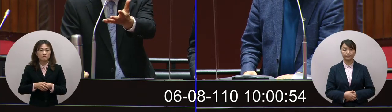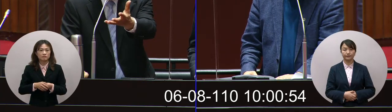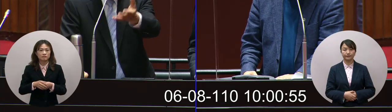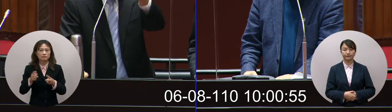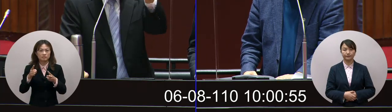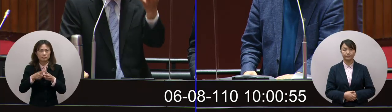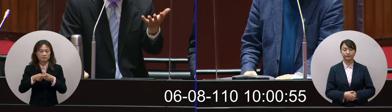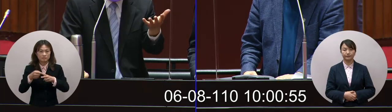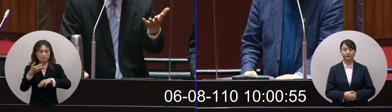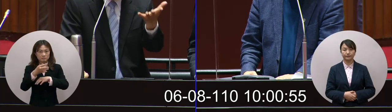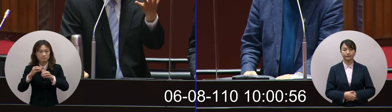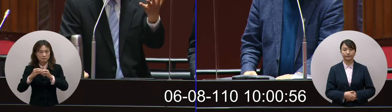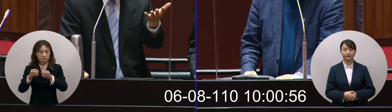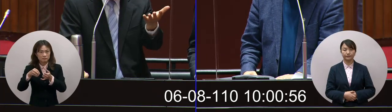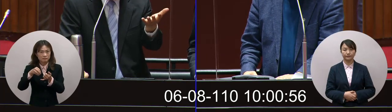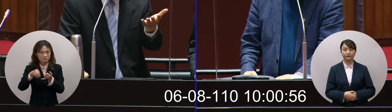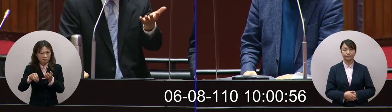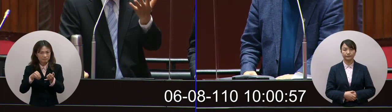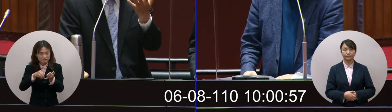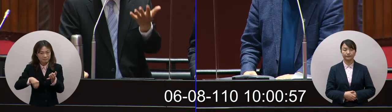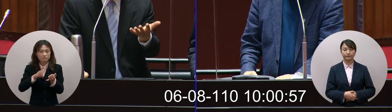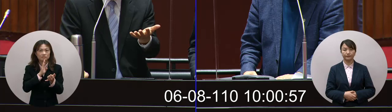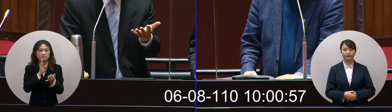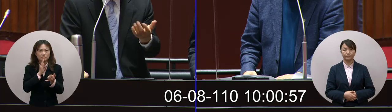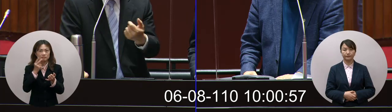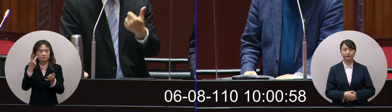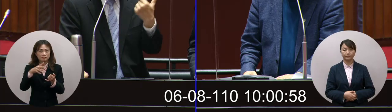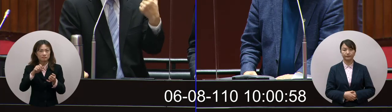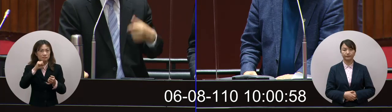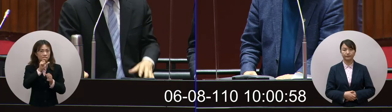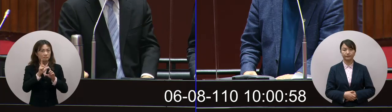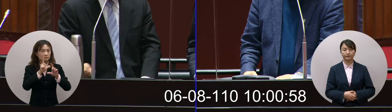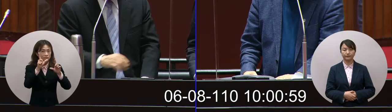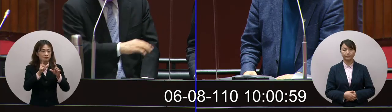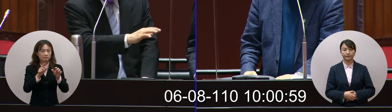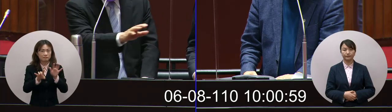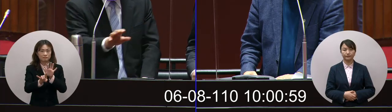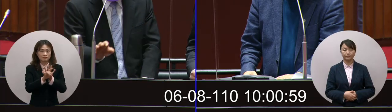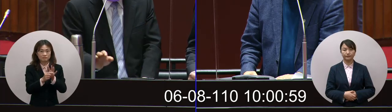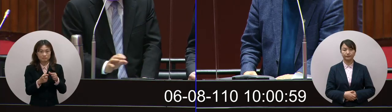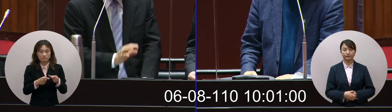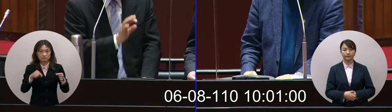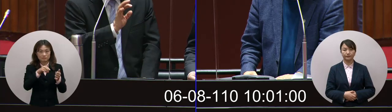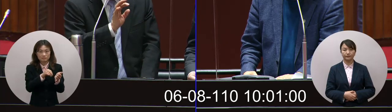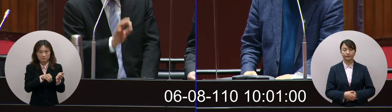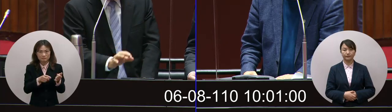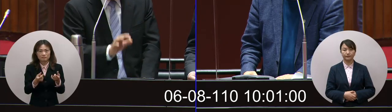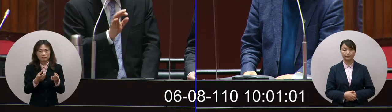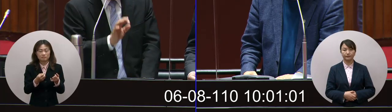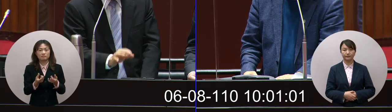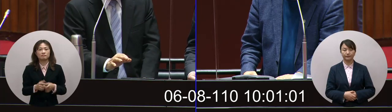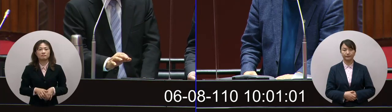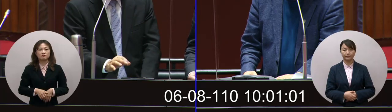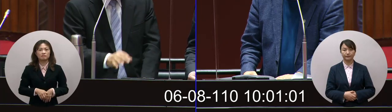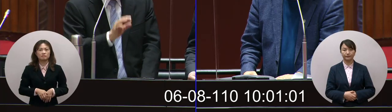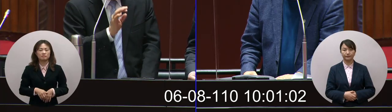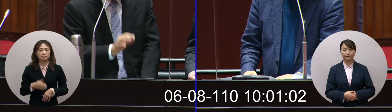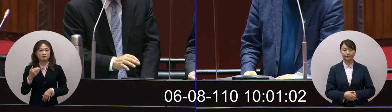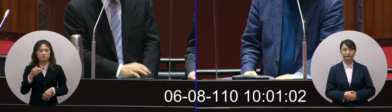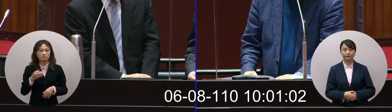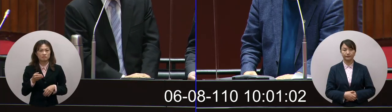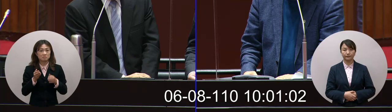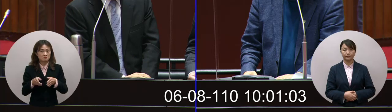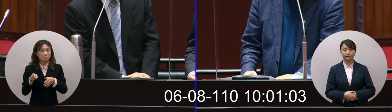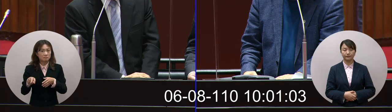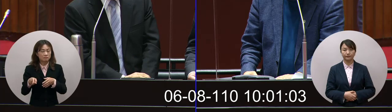有离岛，台东南势嘛是离岛，所以我相信部长伫整个防疫物资、